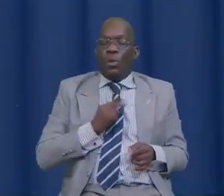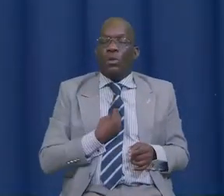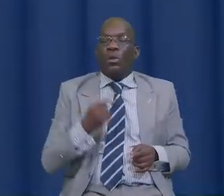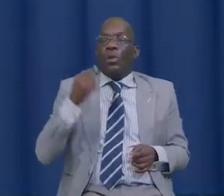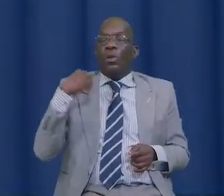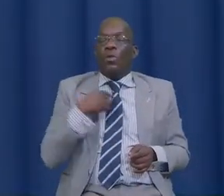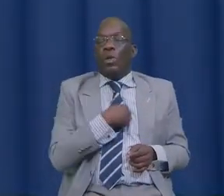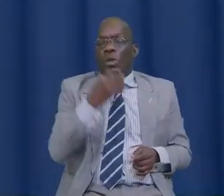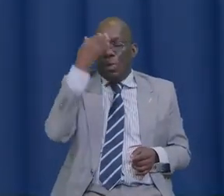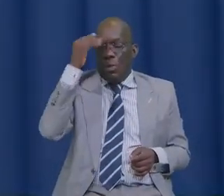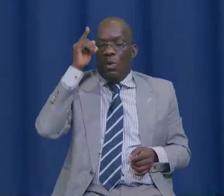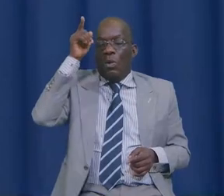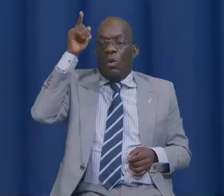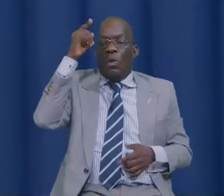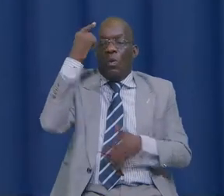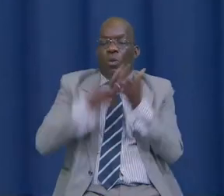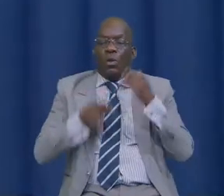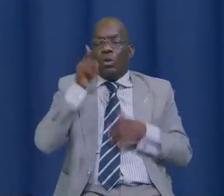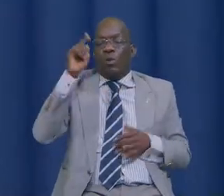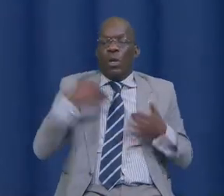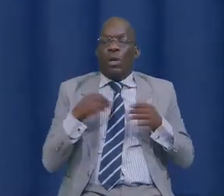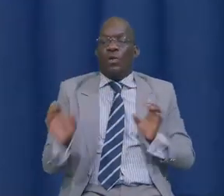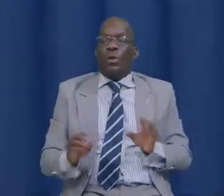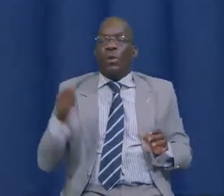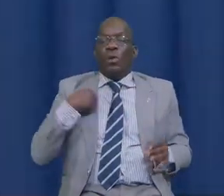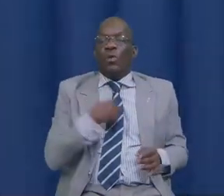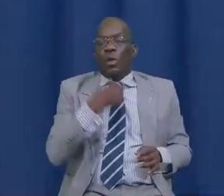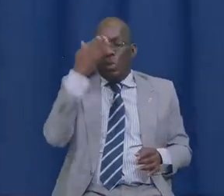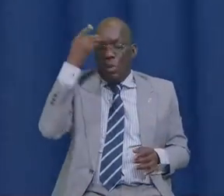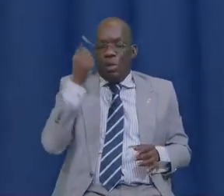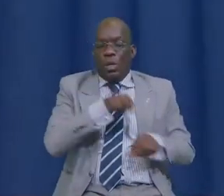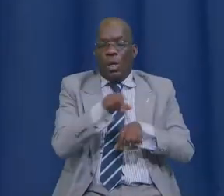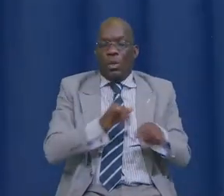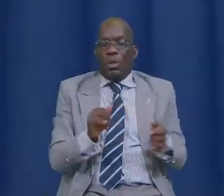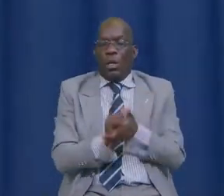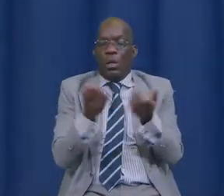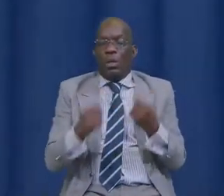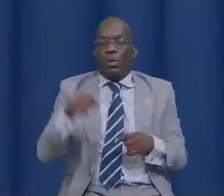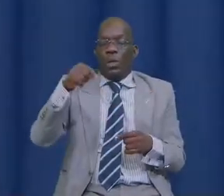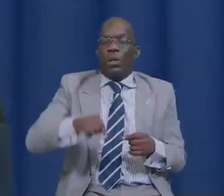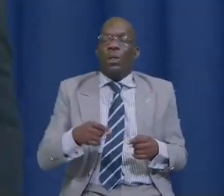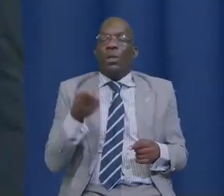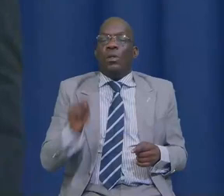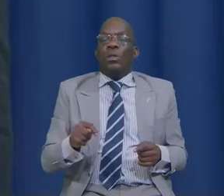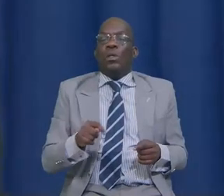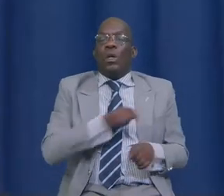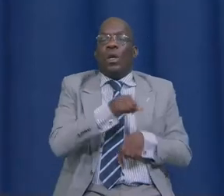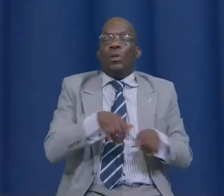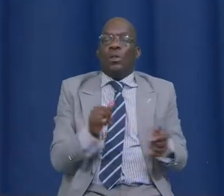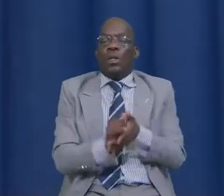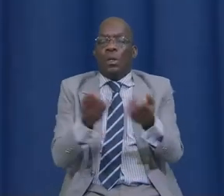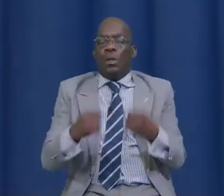as fait. Nous connaissons l'onction qui descend, l'autorité qui vient maintenant sur